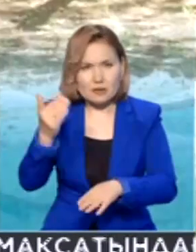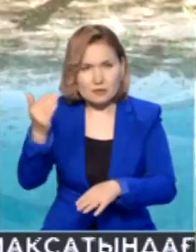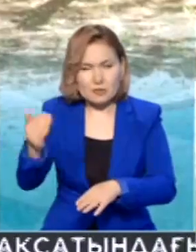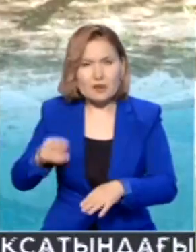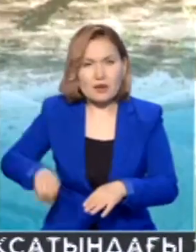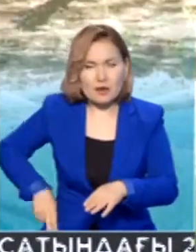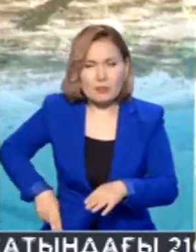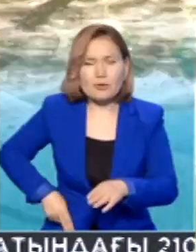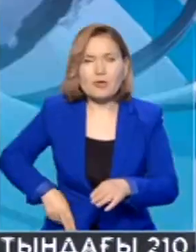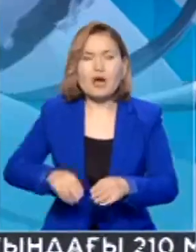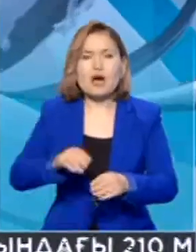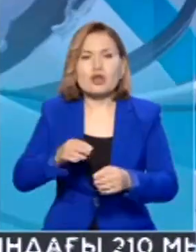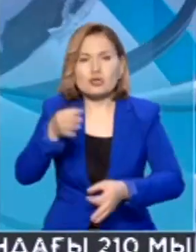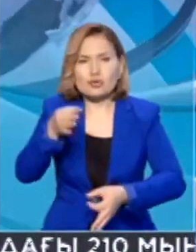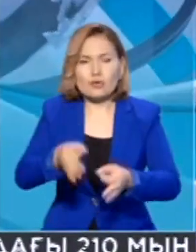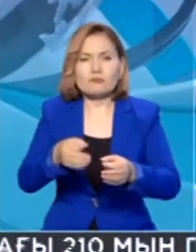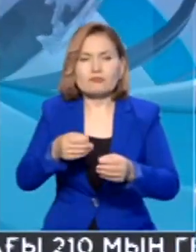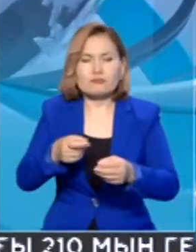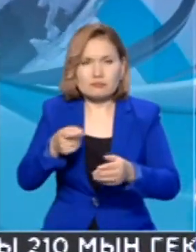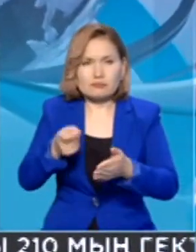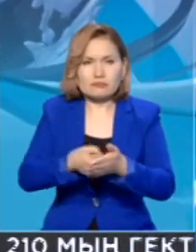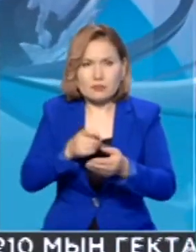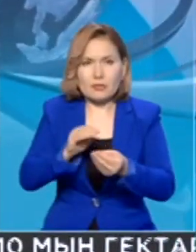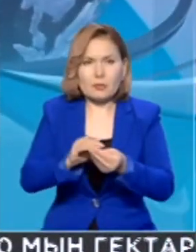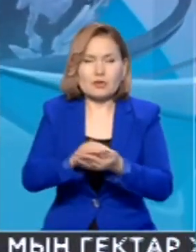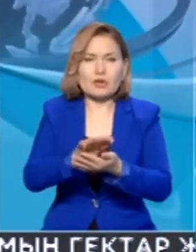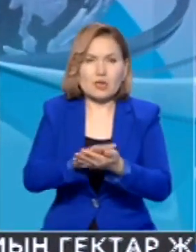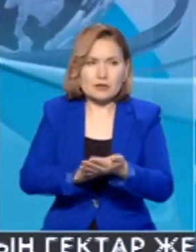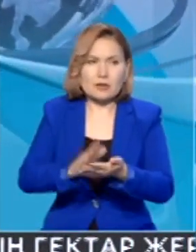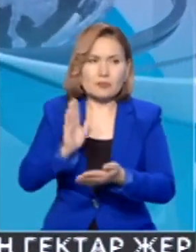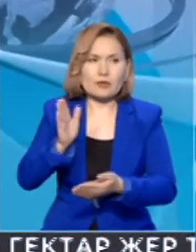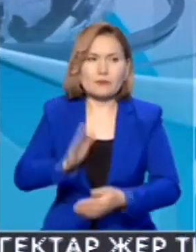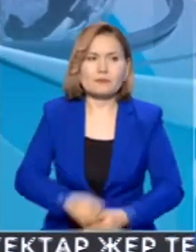жоқ. Сот әлі жалғасады. Шерхан. Рахмет, Дәуренбек.